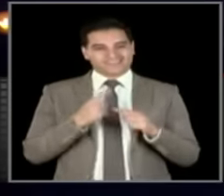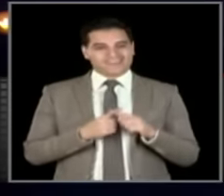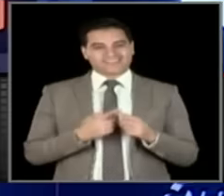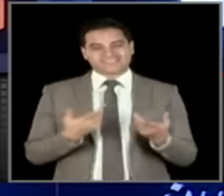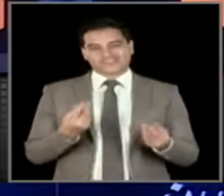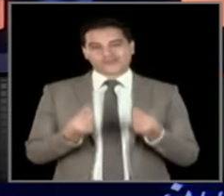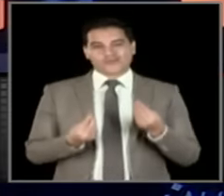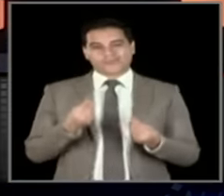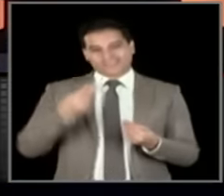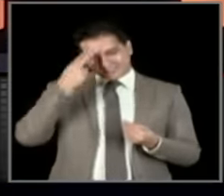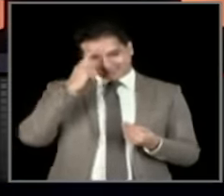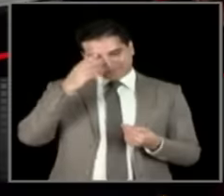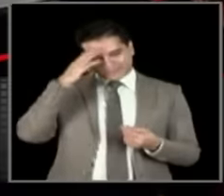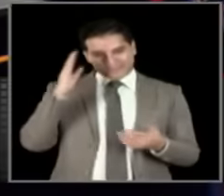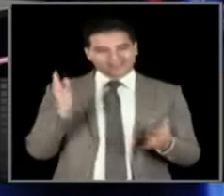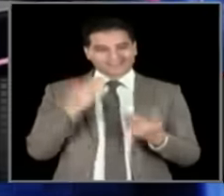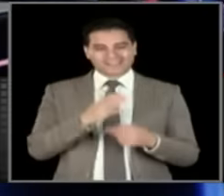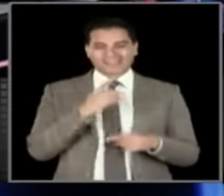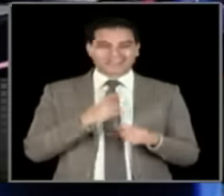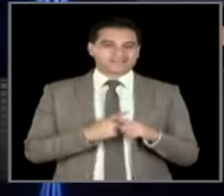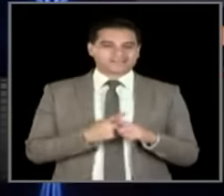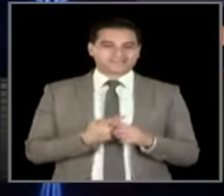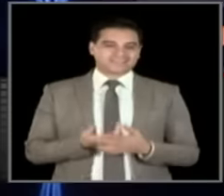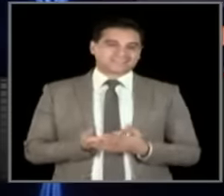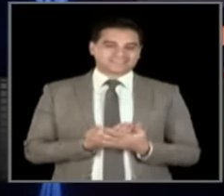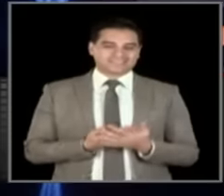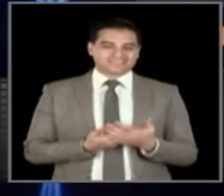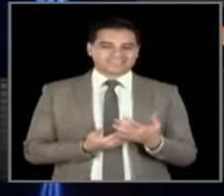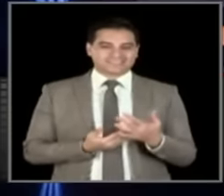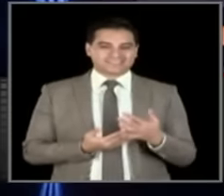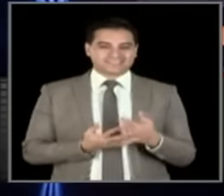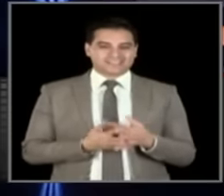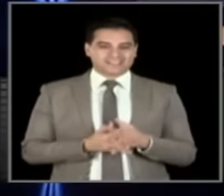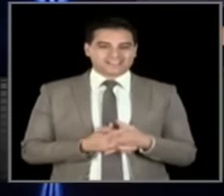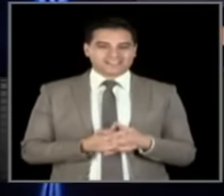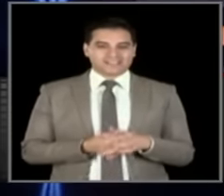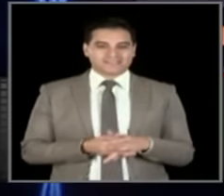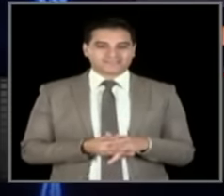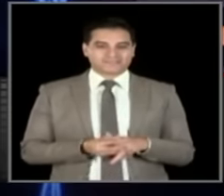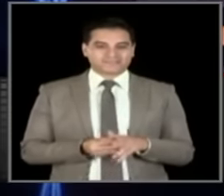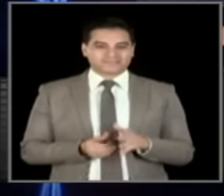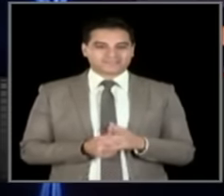إجابة مضحكة. طبعا. بيألف اسم. الفارو. الفارو إيه؟